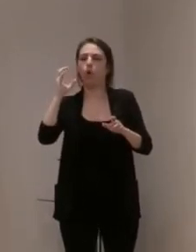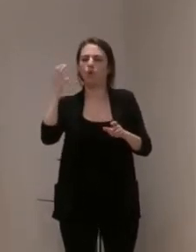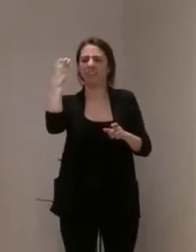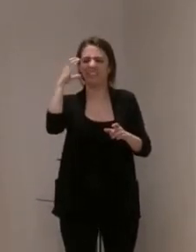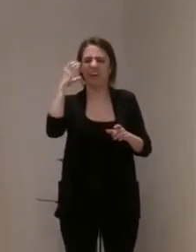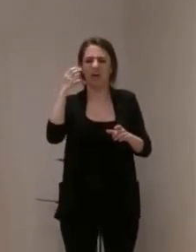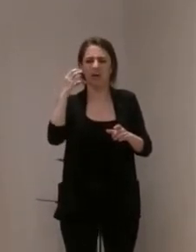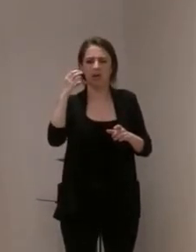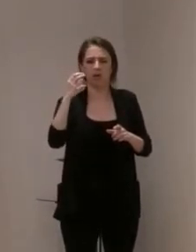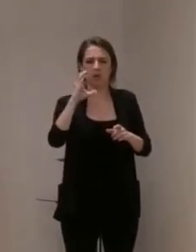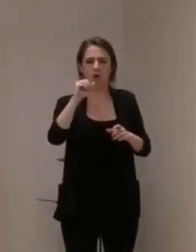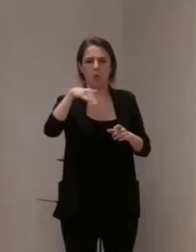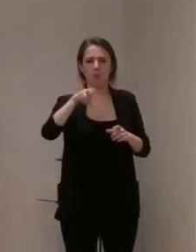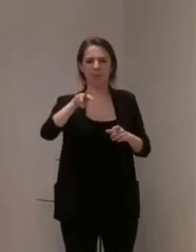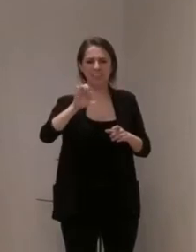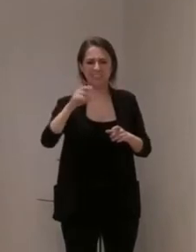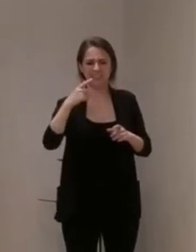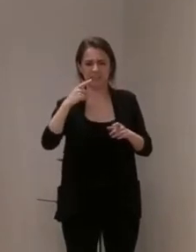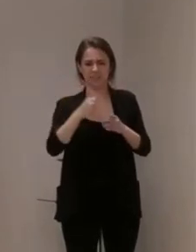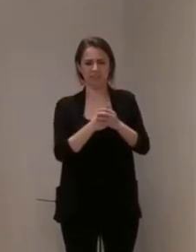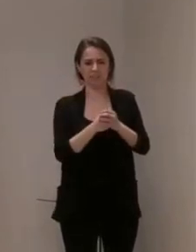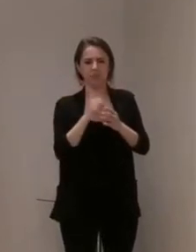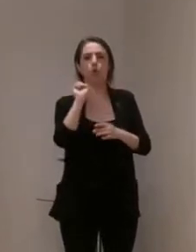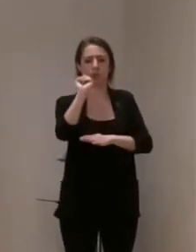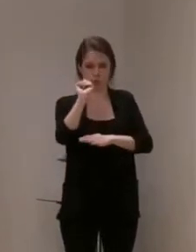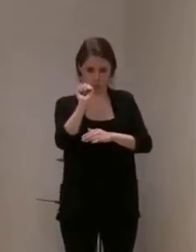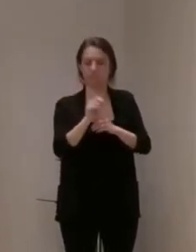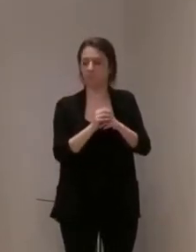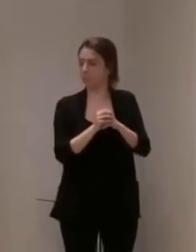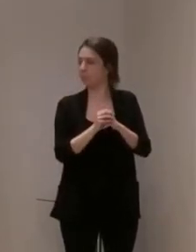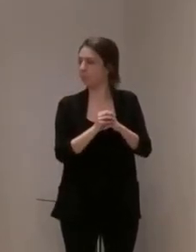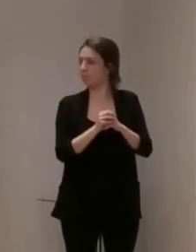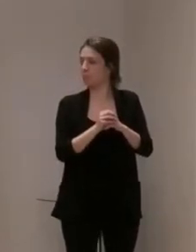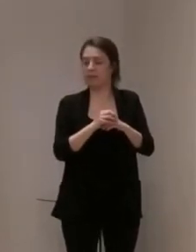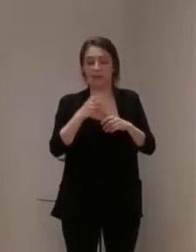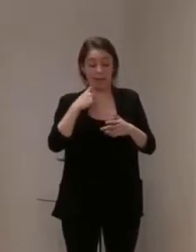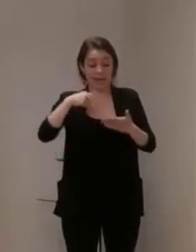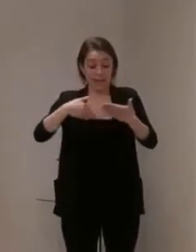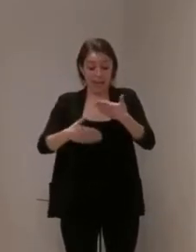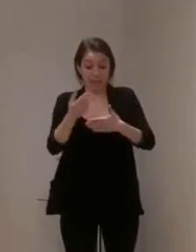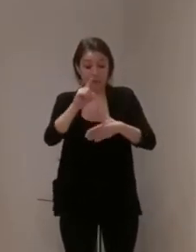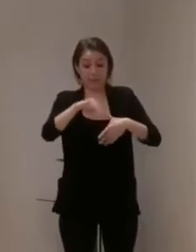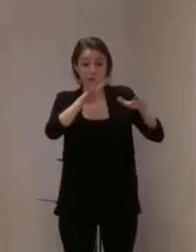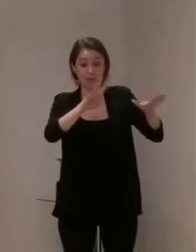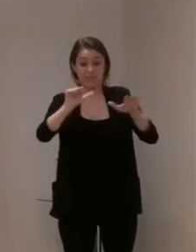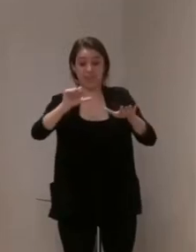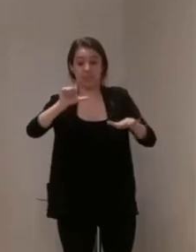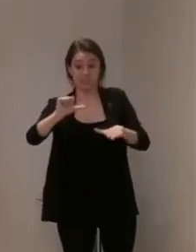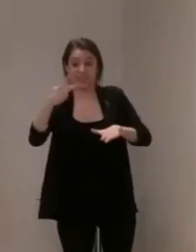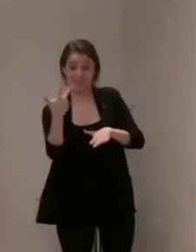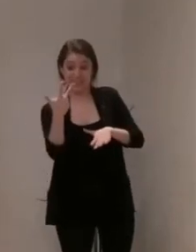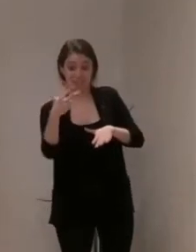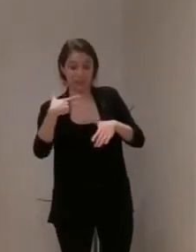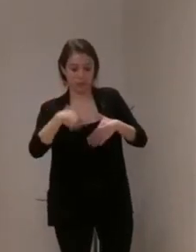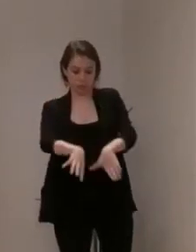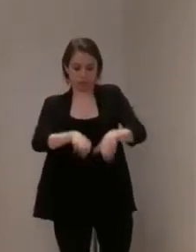als Estats Units el 1958, es va fer càrrec el 63 del comandament de la